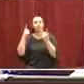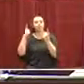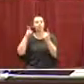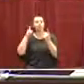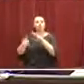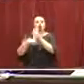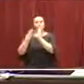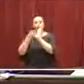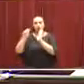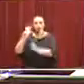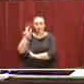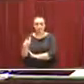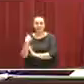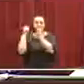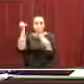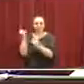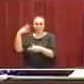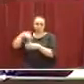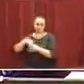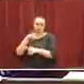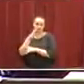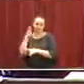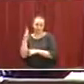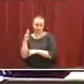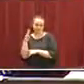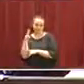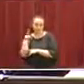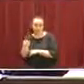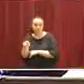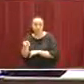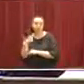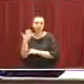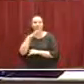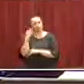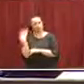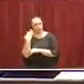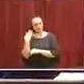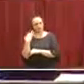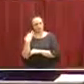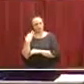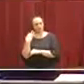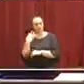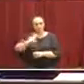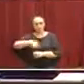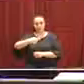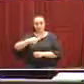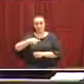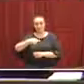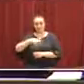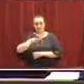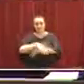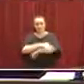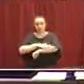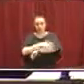corrupció institucionalitzada del Partit Popular. Què és anormal en tot això? Que el president del govern d'Espanya no